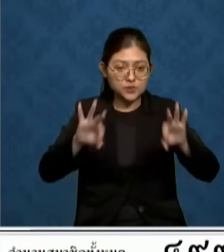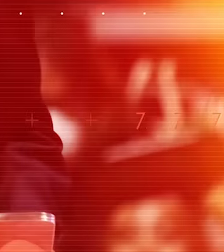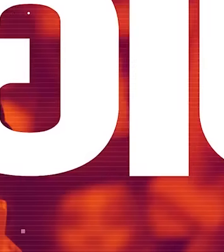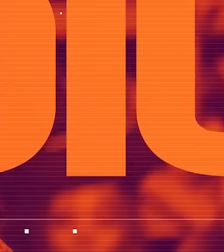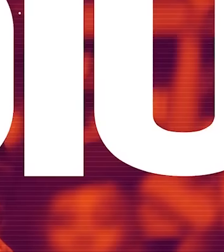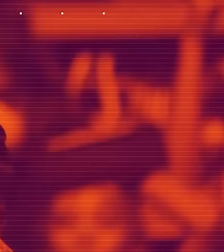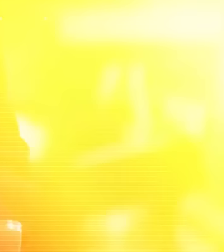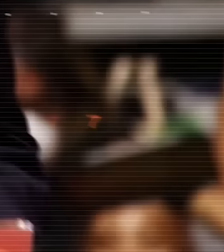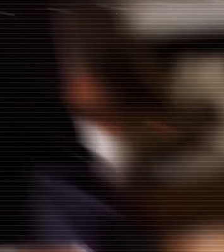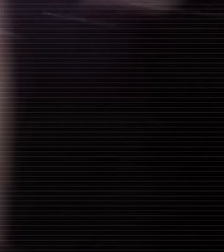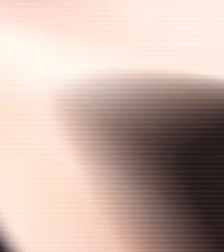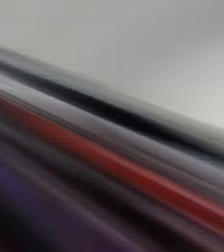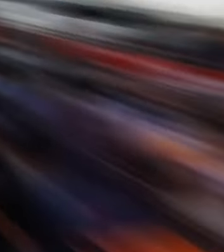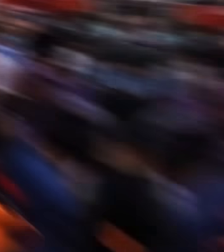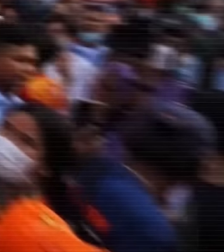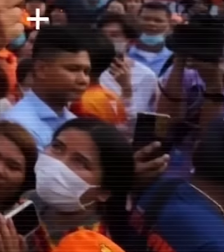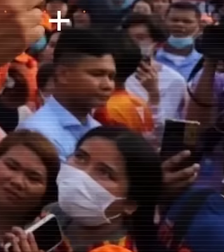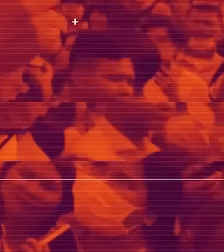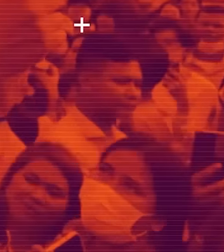แล้ว